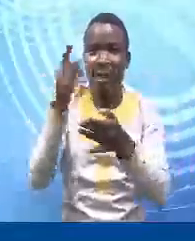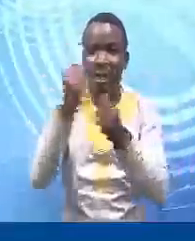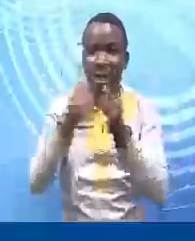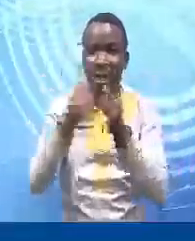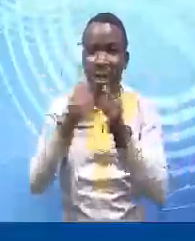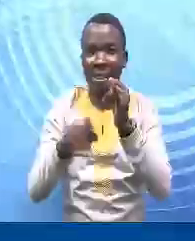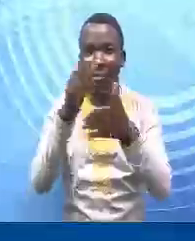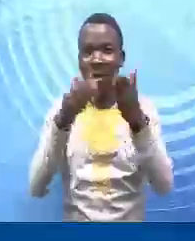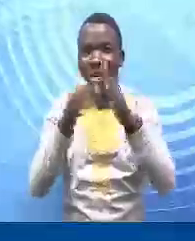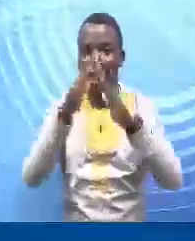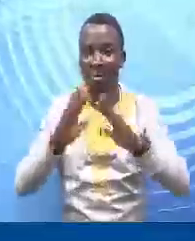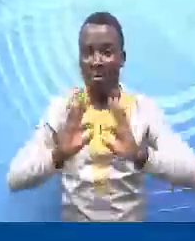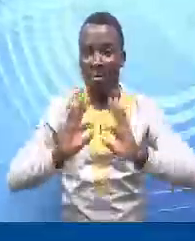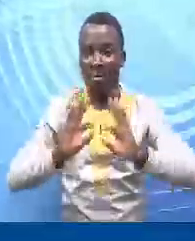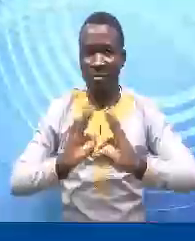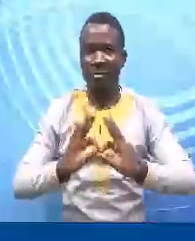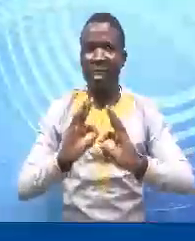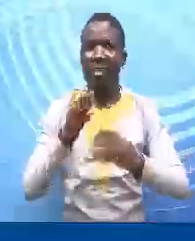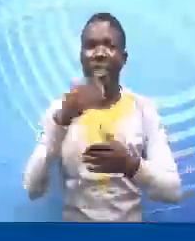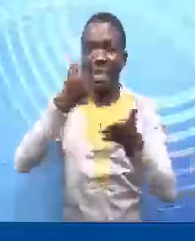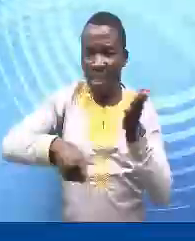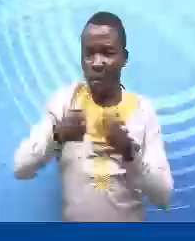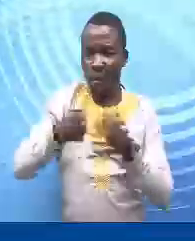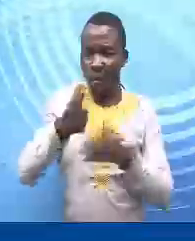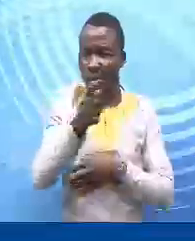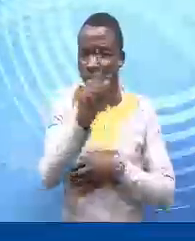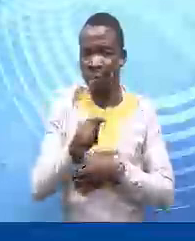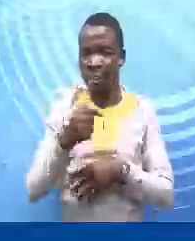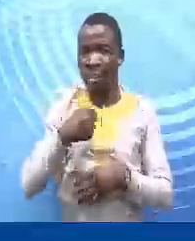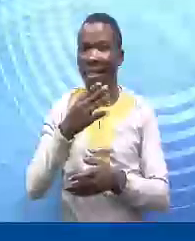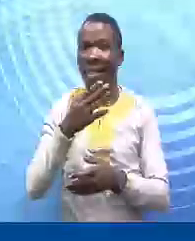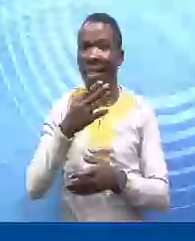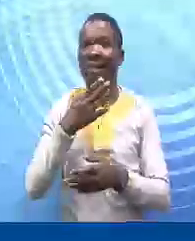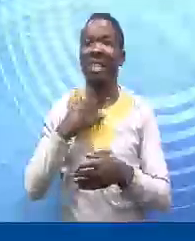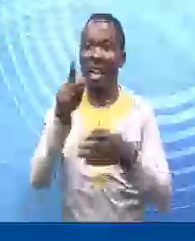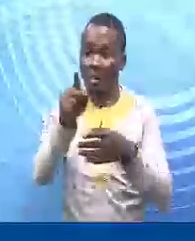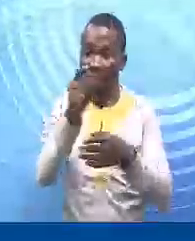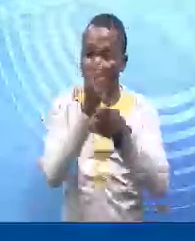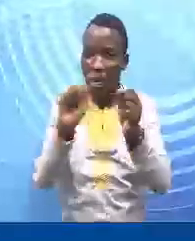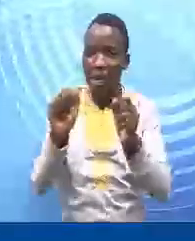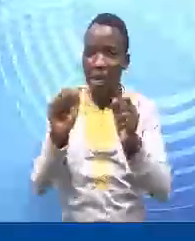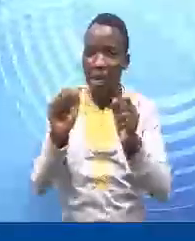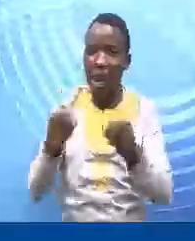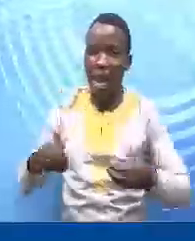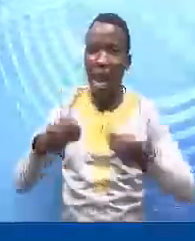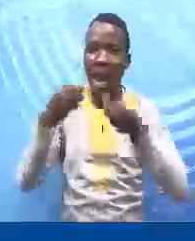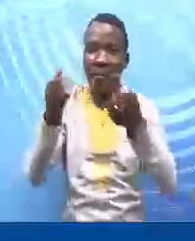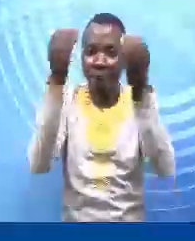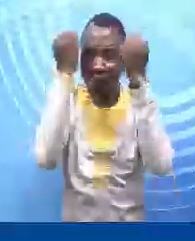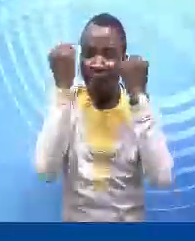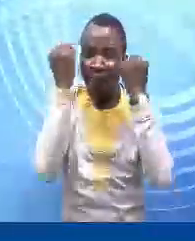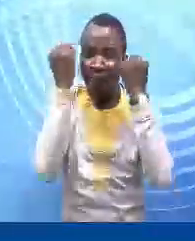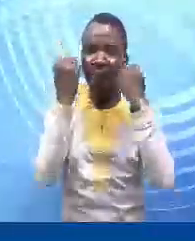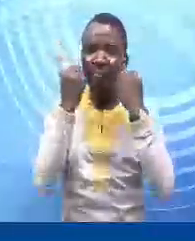nzu yarayigize neza njyewe icyo nifuza ni uko nifuza yuko mwamurenganura nawe agahabwa